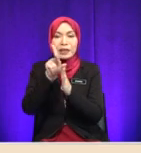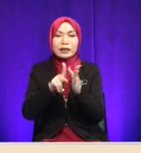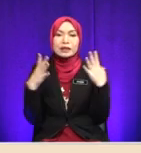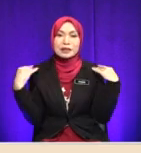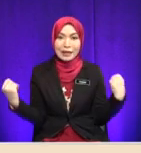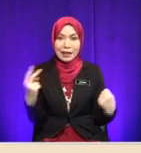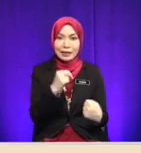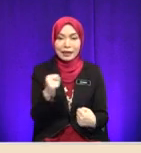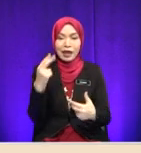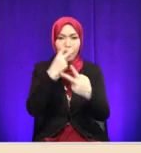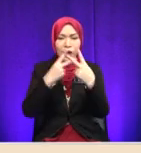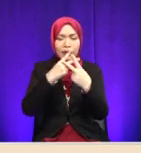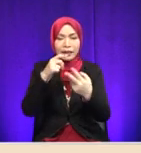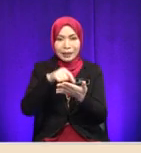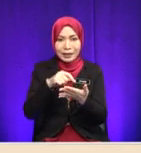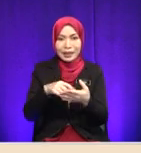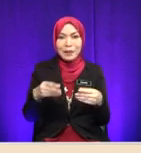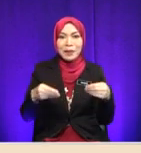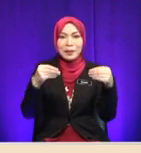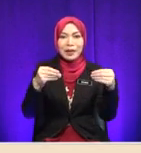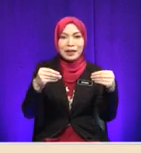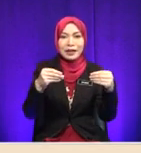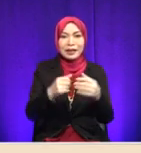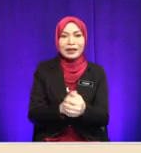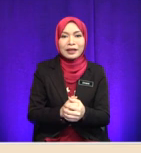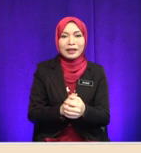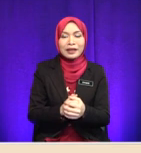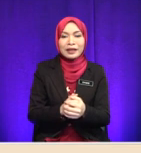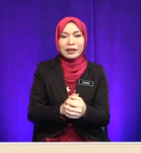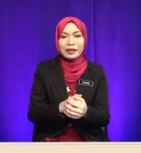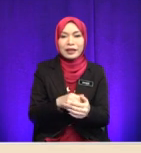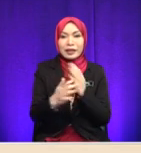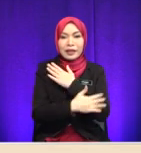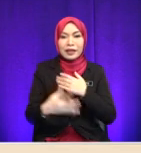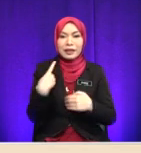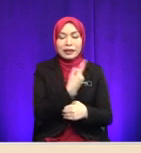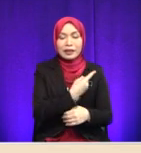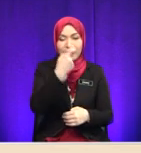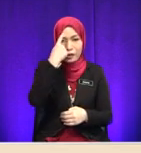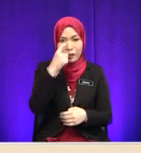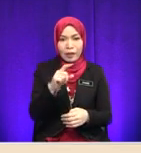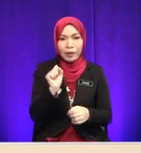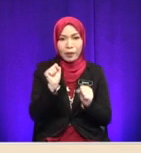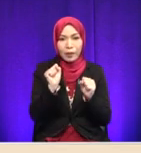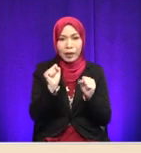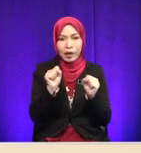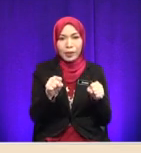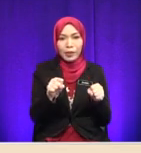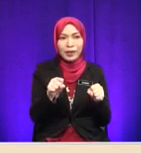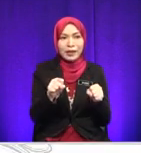akan memberi peluang kepada Malaysia untuk bertukar-tukar pandangan mengenai isu serantau dan antarabangsa yang berkepentingan bersama. Itu